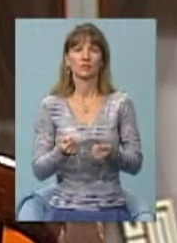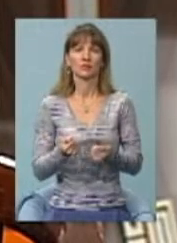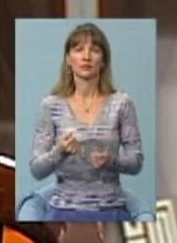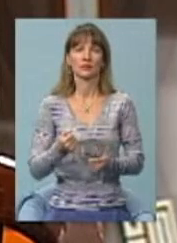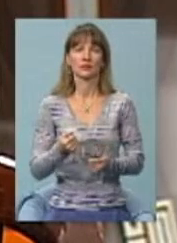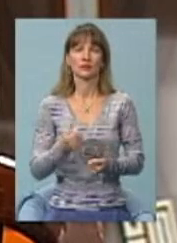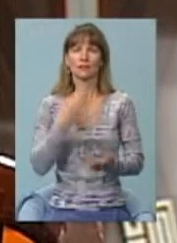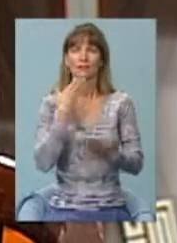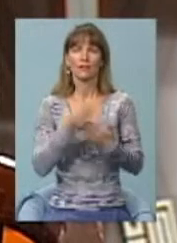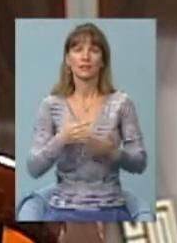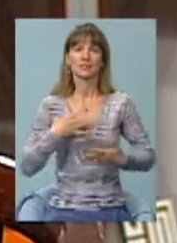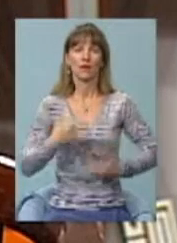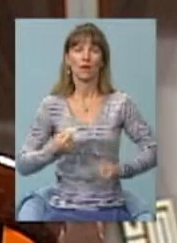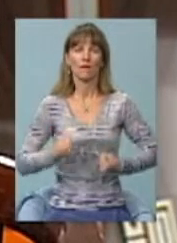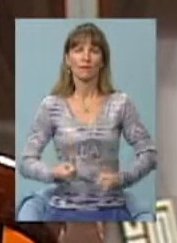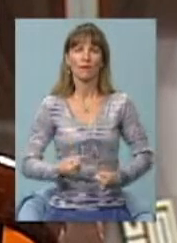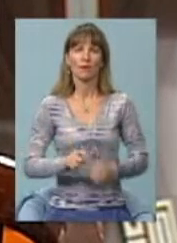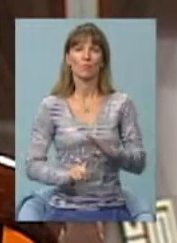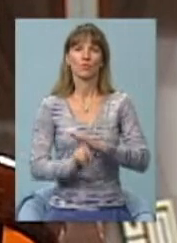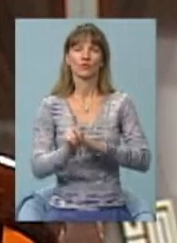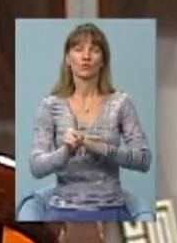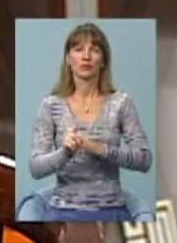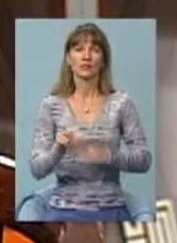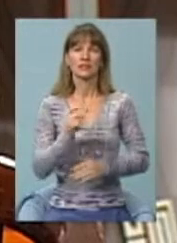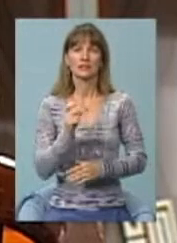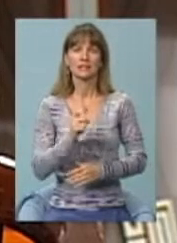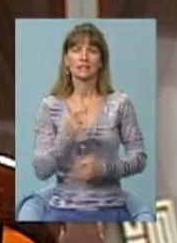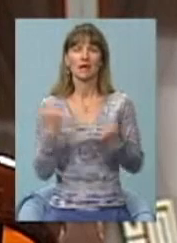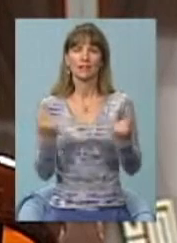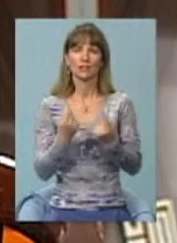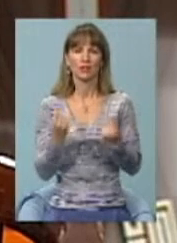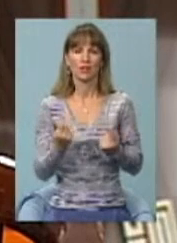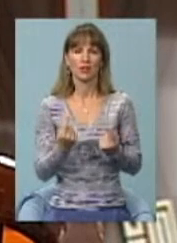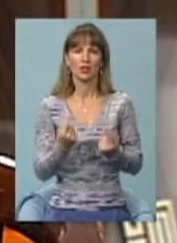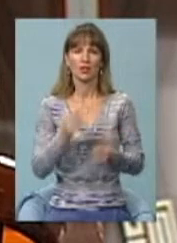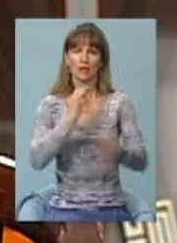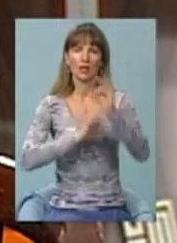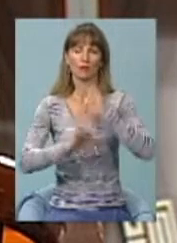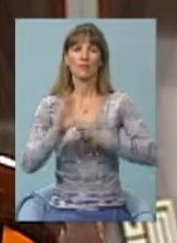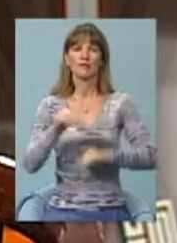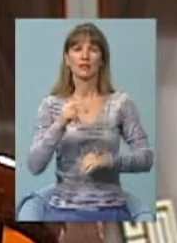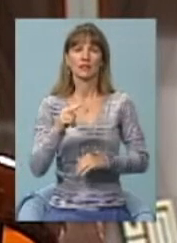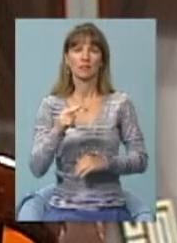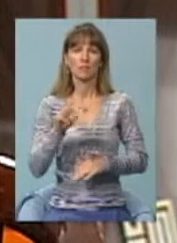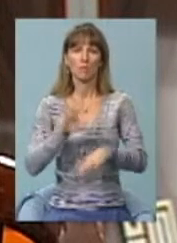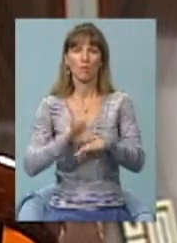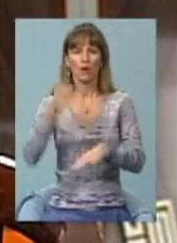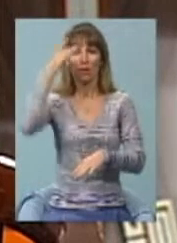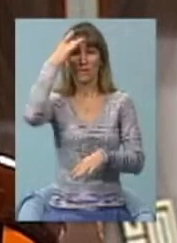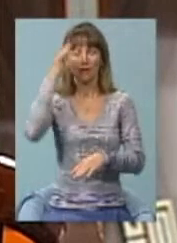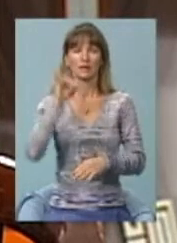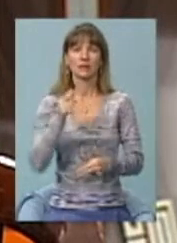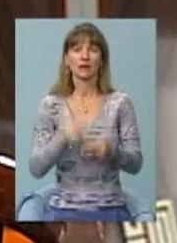підтримує своє здоров'я. Починаючи з звичайних пігулок від болю в голові,